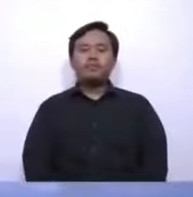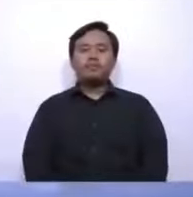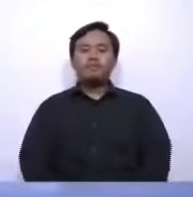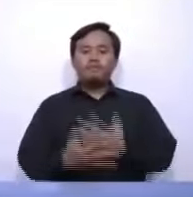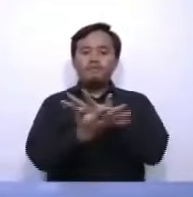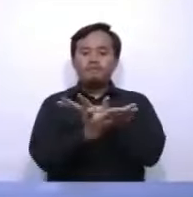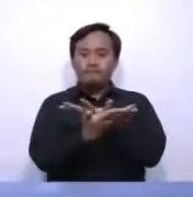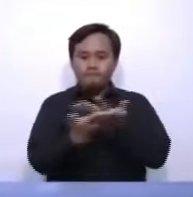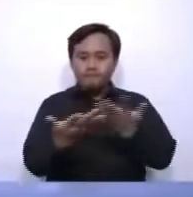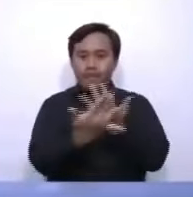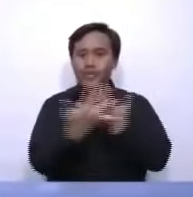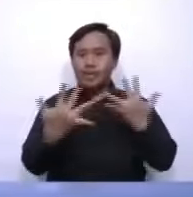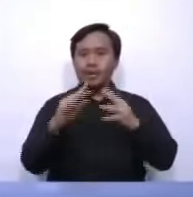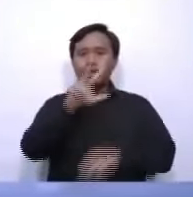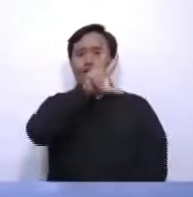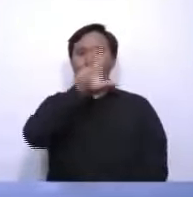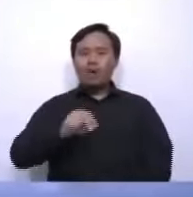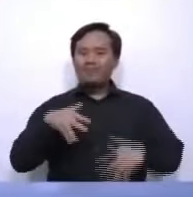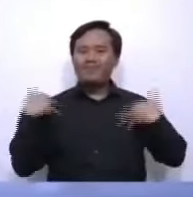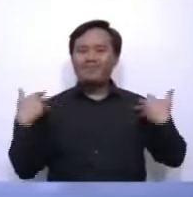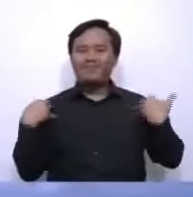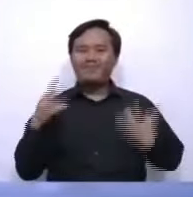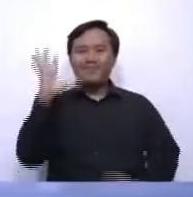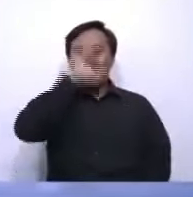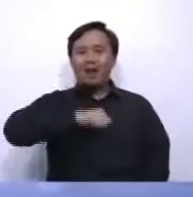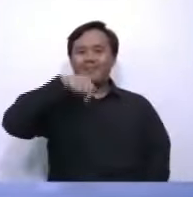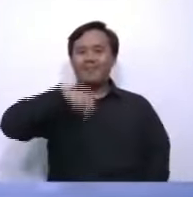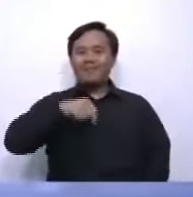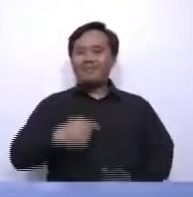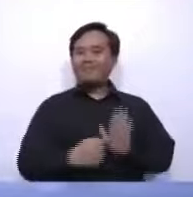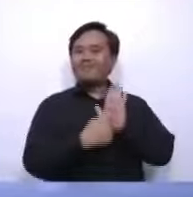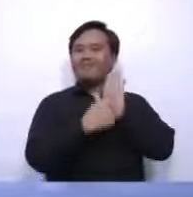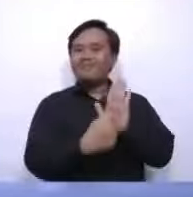Barat yang berbahagia, malam ini kami memperkenalkan